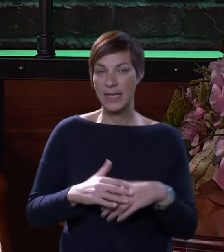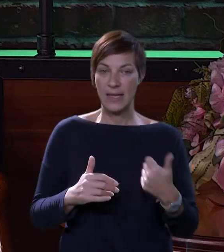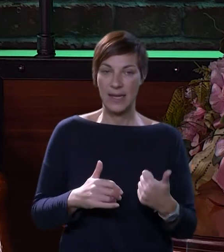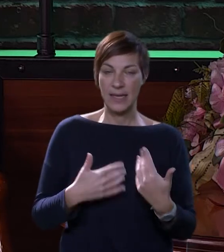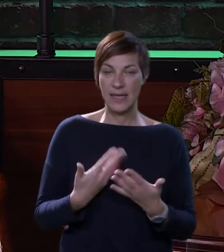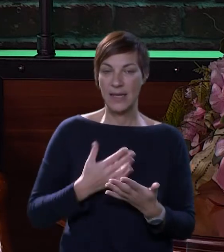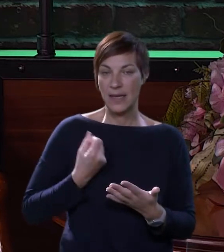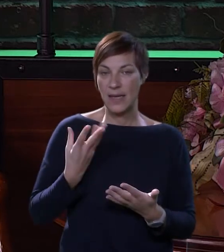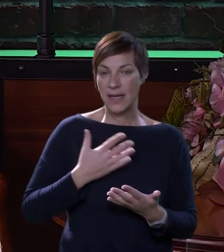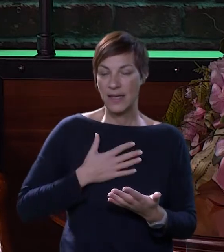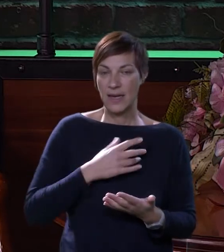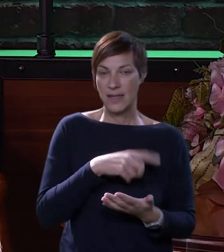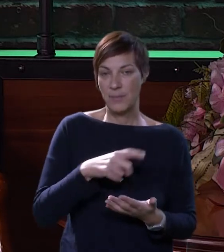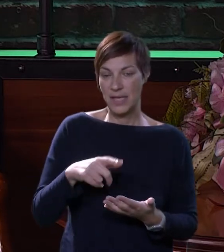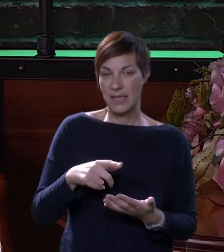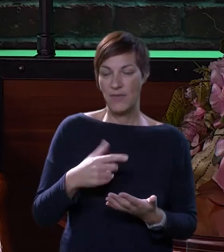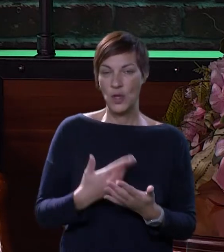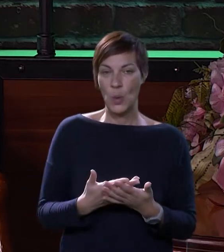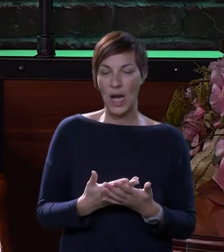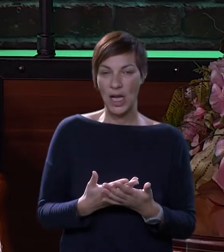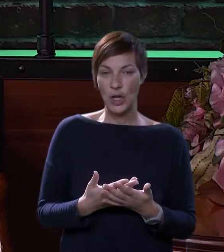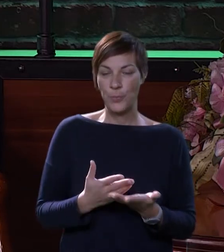na jedan, da, pa će ja kad radim individualno,